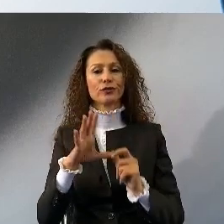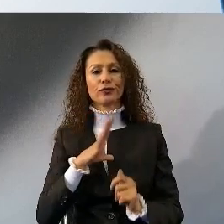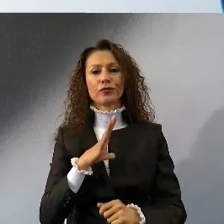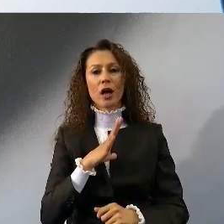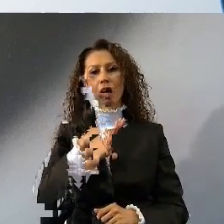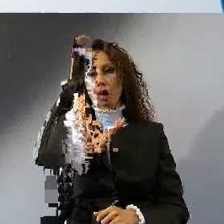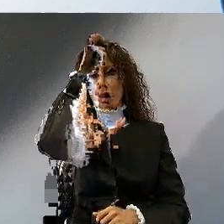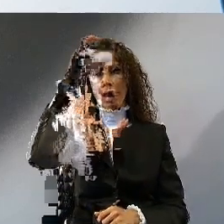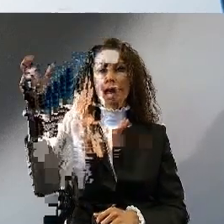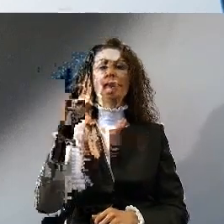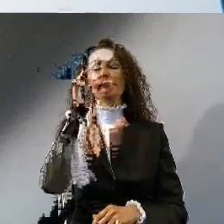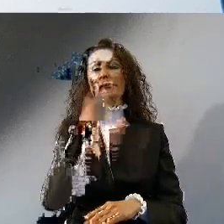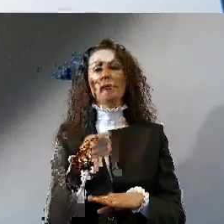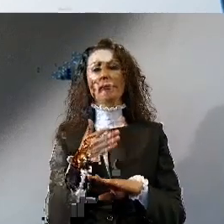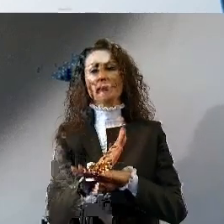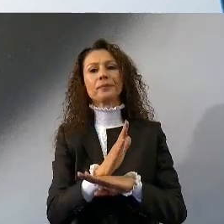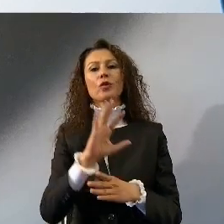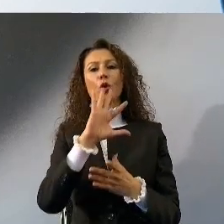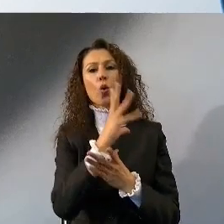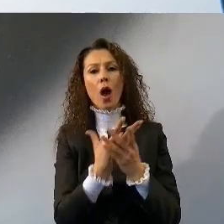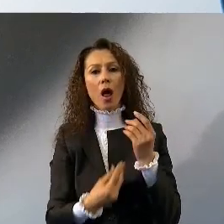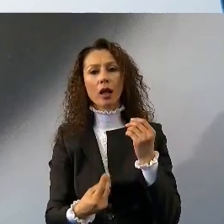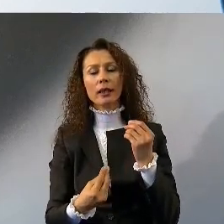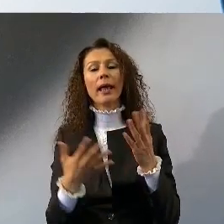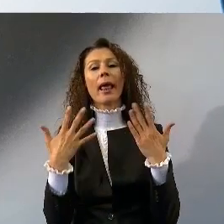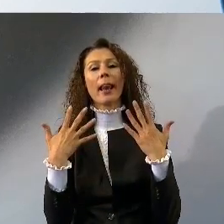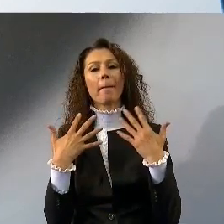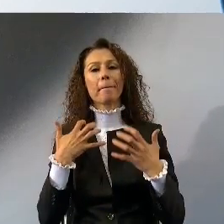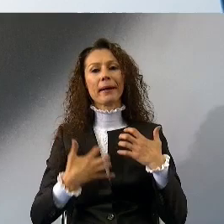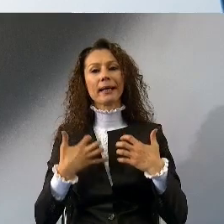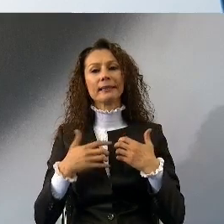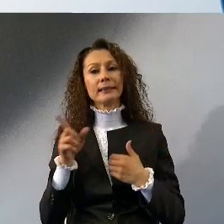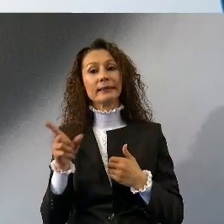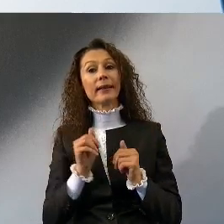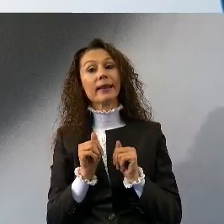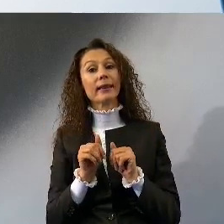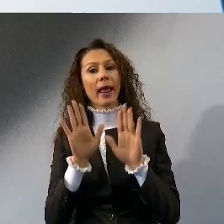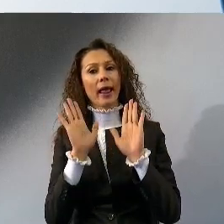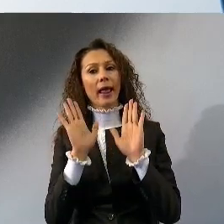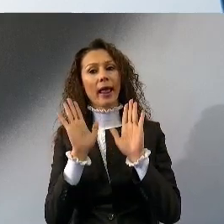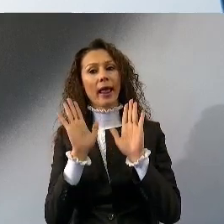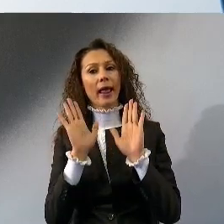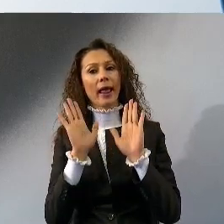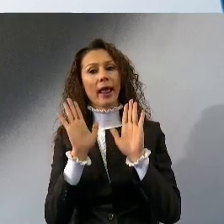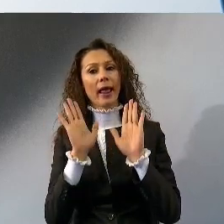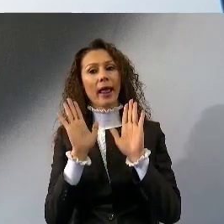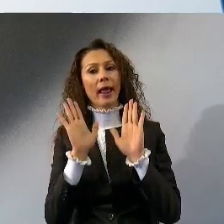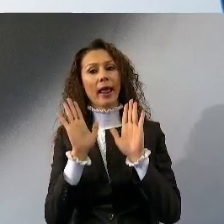anda gerçek kuraklık tehlikesi iklim krizi nedeniyle değil. Bunu bilimsel olarak